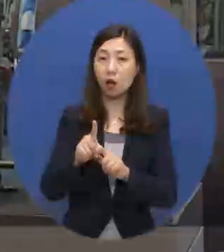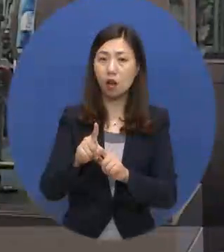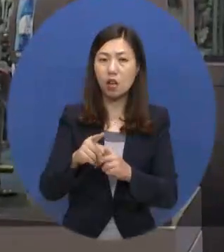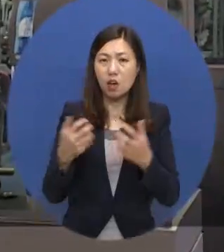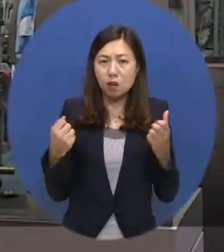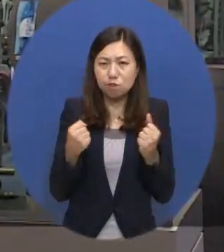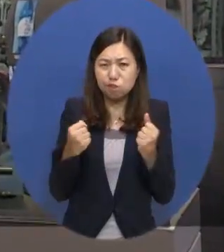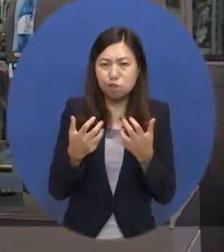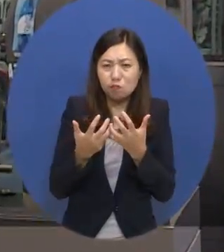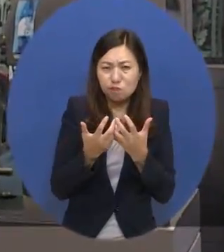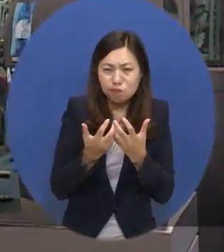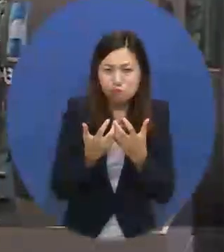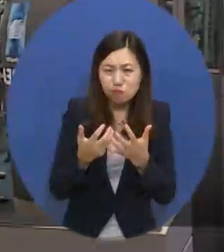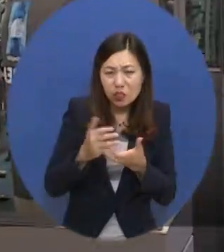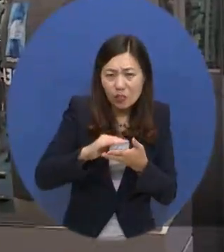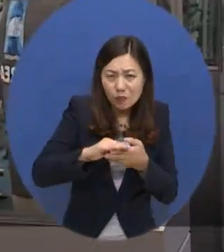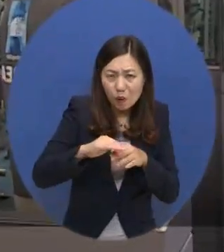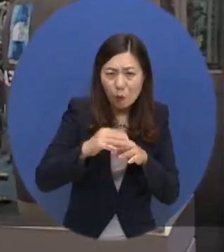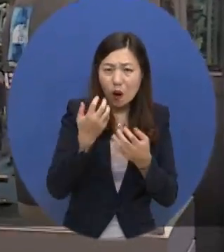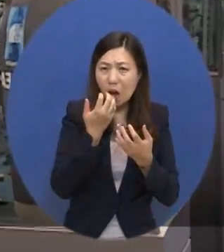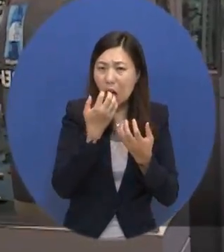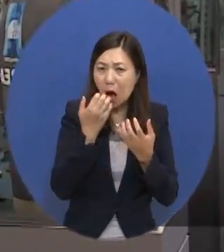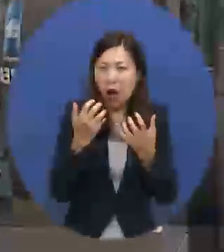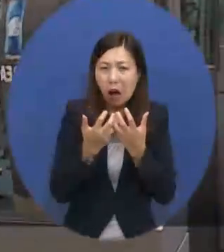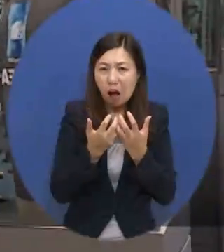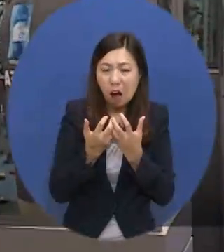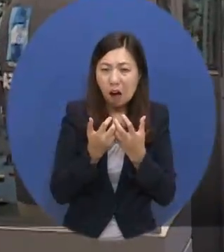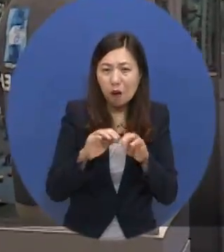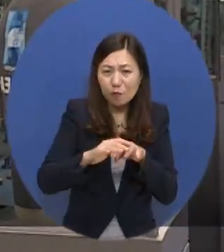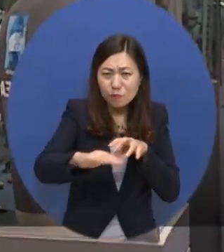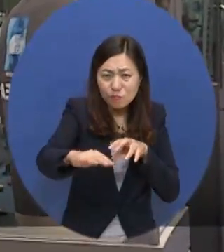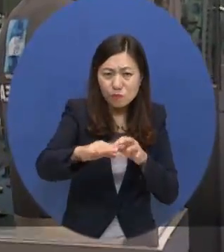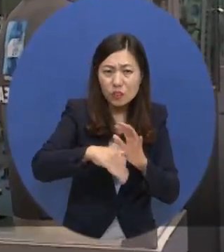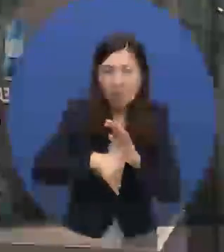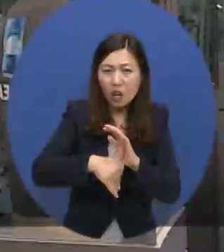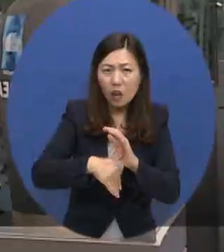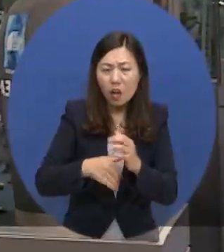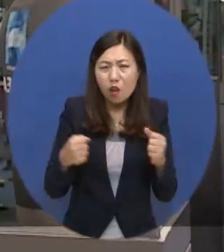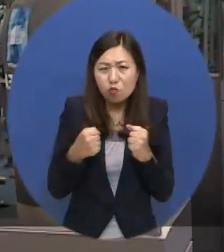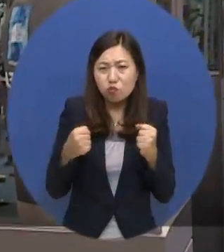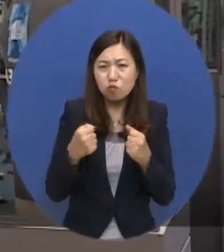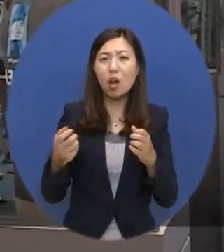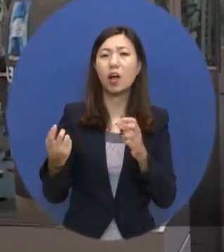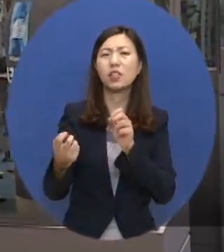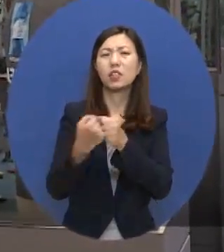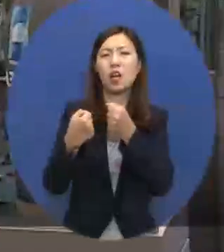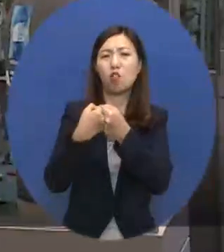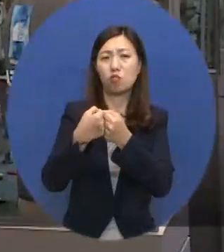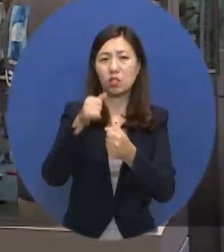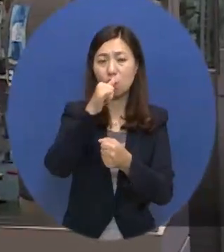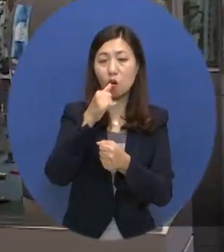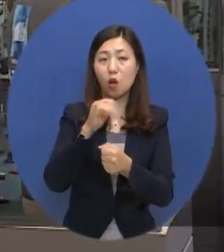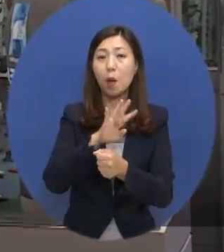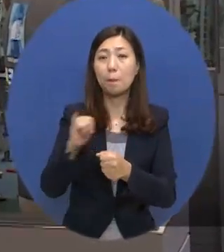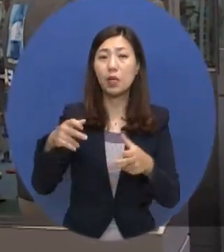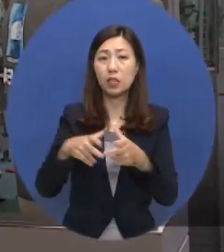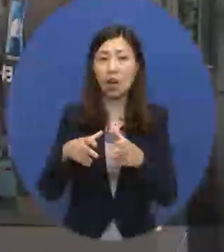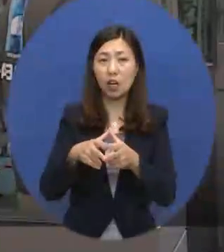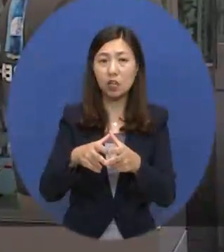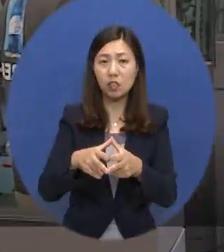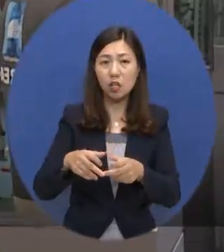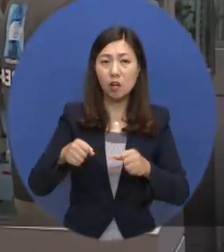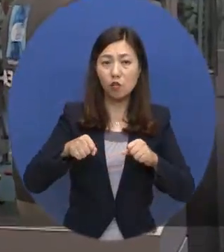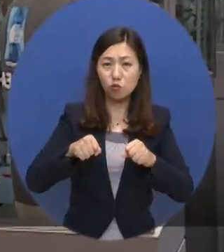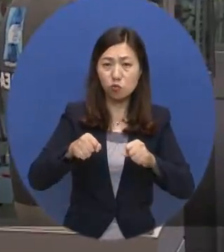들어가 있을 때 체력적으로 좀 요구되는 것들이 아무래도 추위와 좀 싸우는 거고, 비장애인은 스위핑을 하기 때문에 몸에